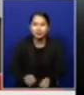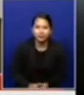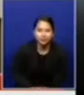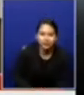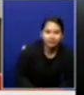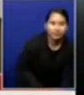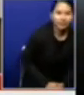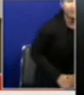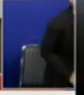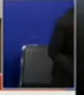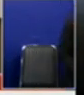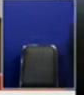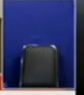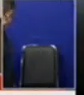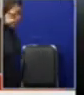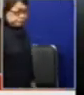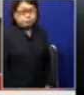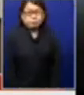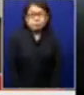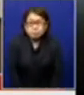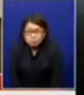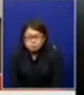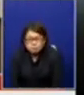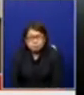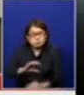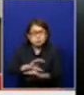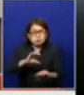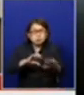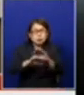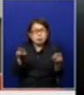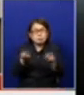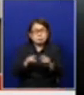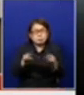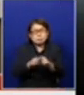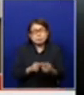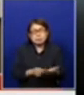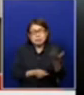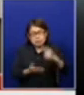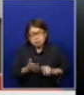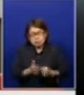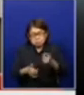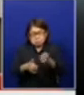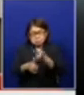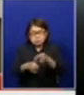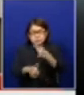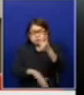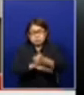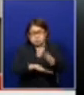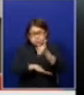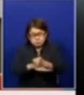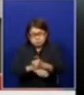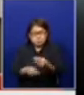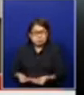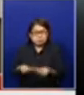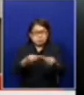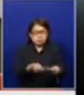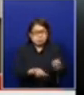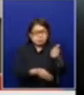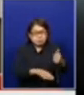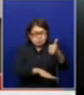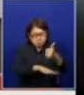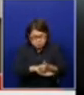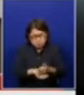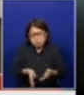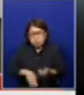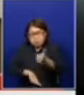ากข้างบนเป็นแท่งกลมๆถอดถุงมาเลียแวบตั้งแต่คนมีอำนาจถึงอธิบดีถึงหัวหน้าส่วนถึงนู่นถึงนี่